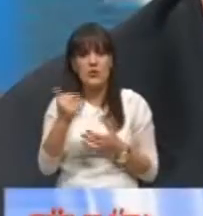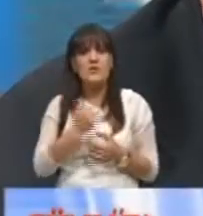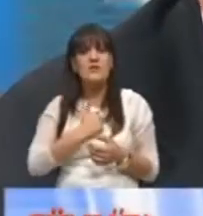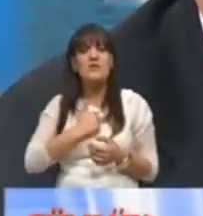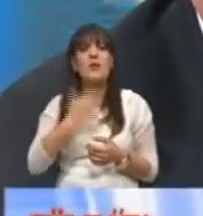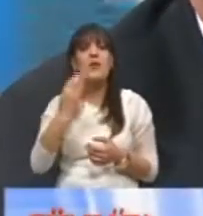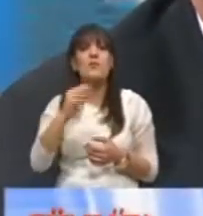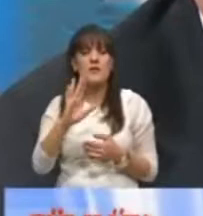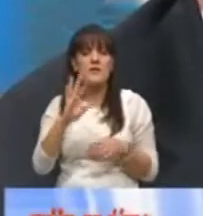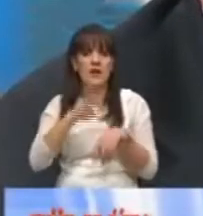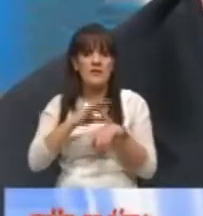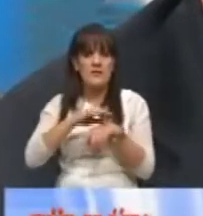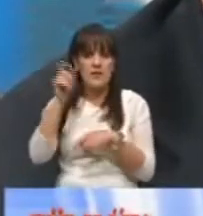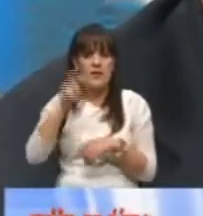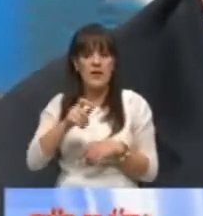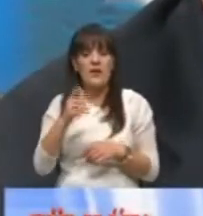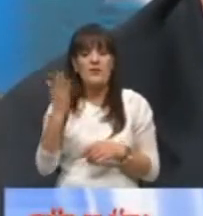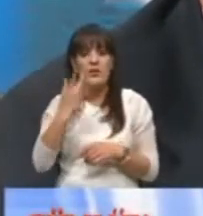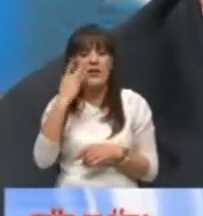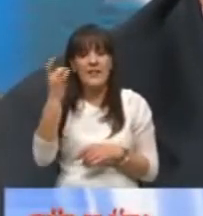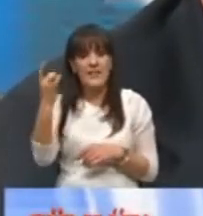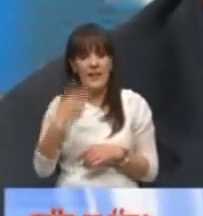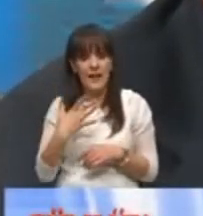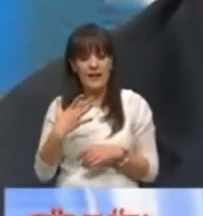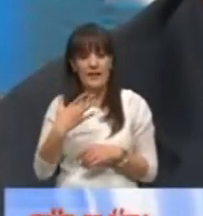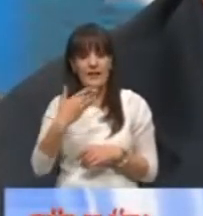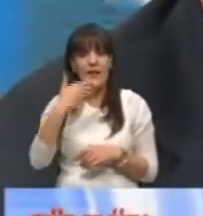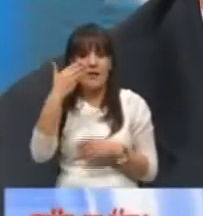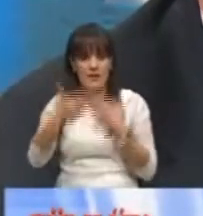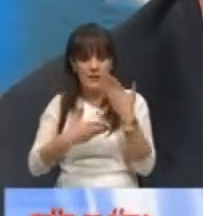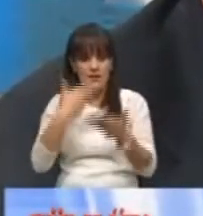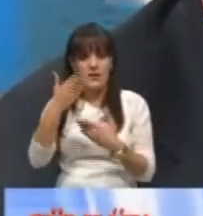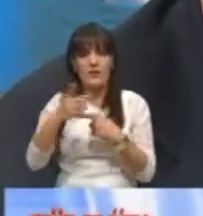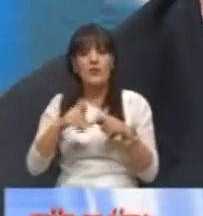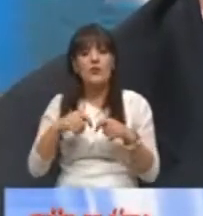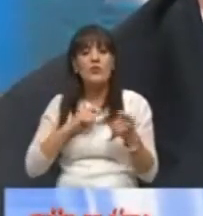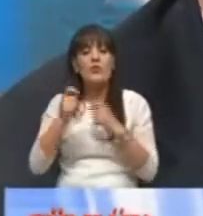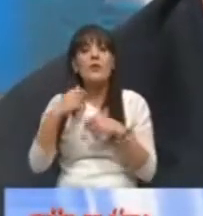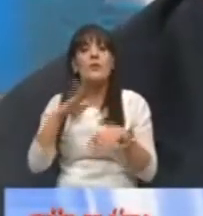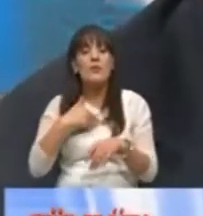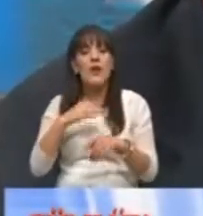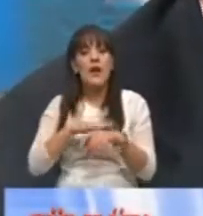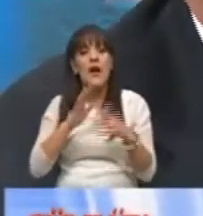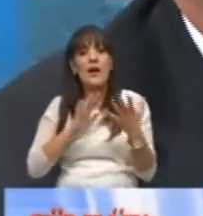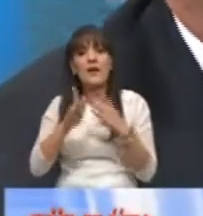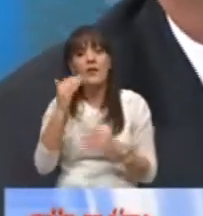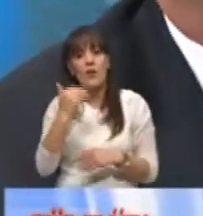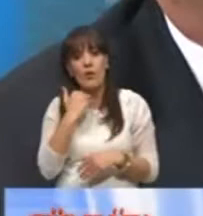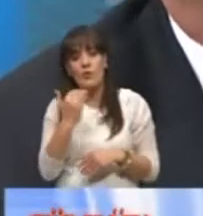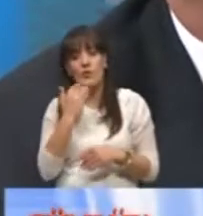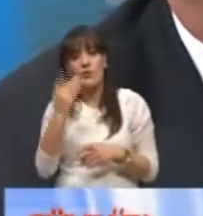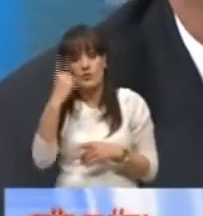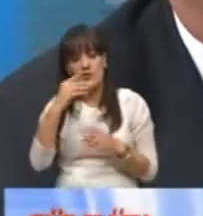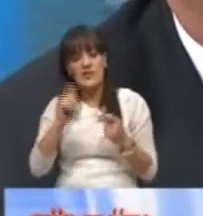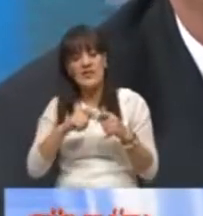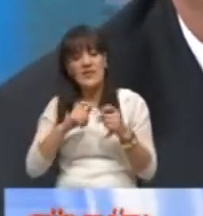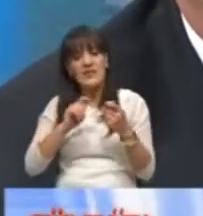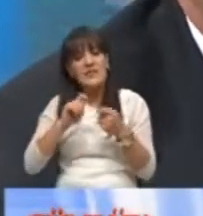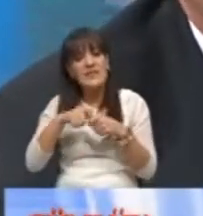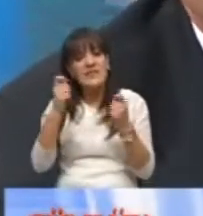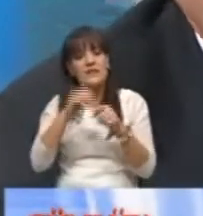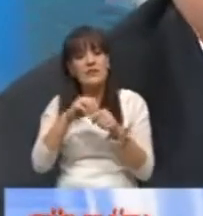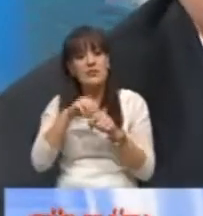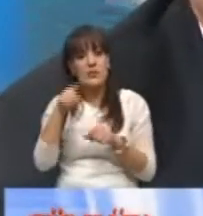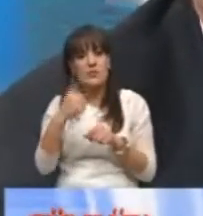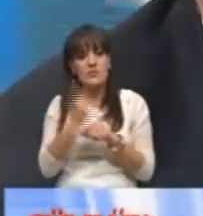sıkıntı duymaz hasta. Çok daha net ifade eder. Kullanamıyorum, açamıyorum, hareket ettiremiyorum. Çünkü kırıklarda genelde şöyle bir şey